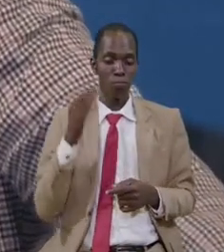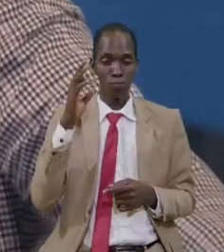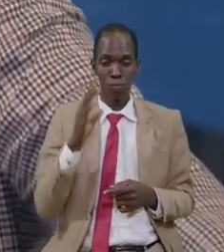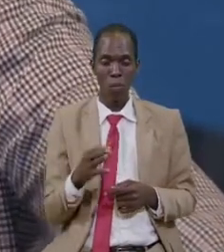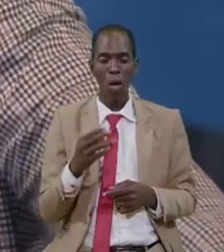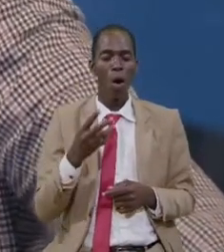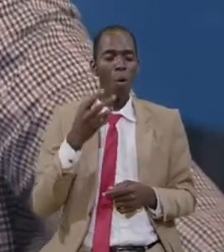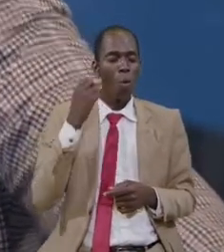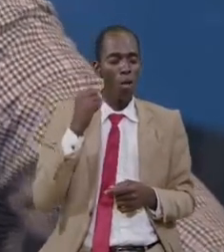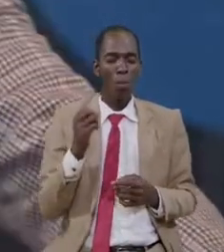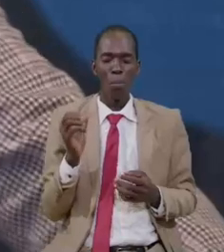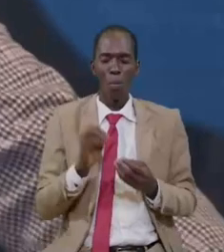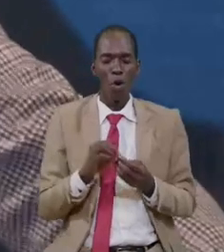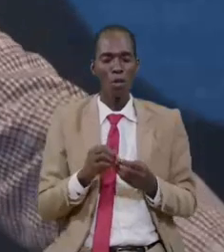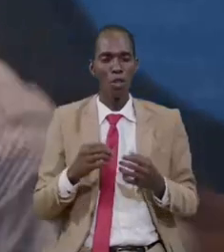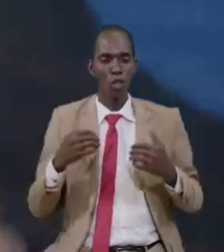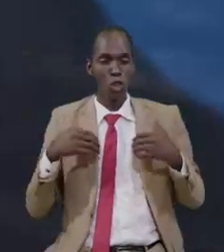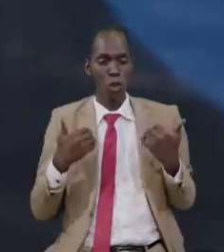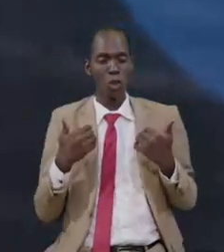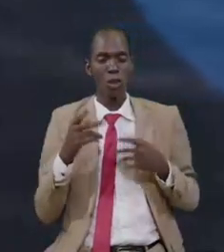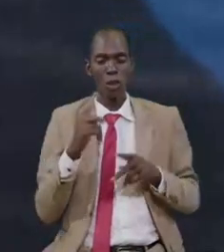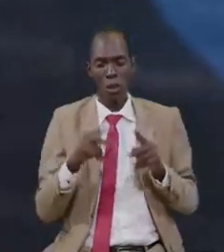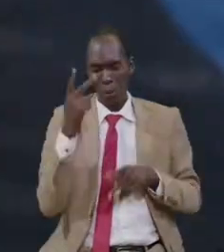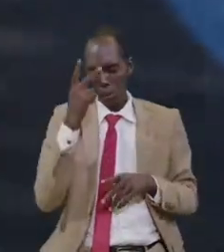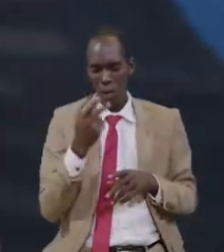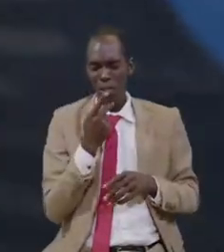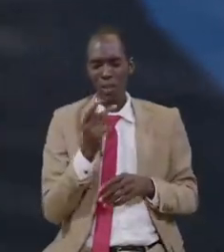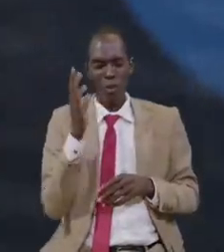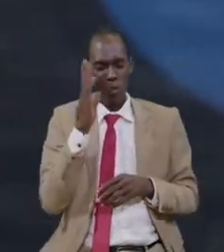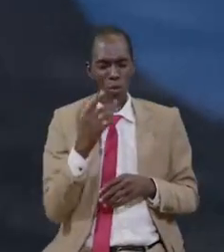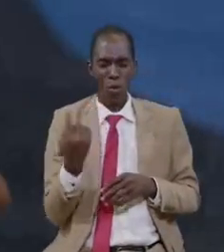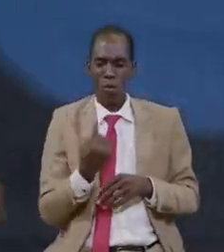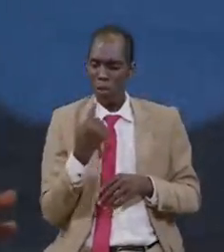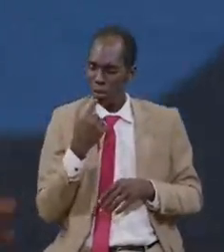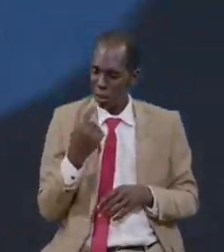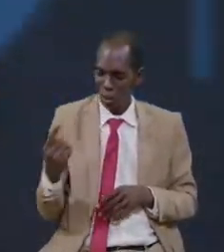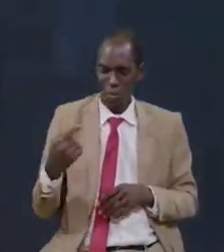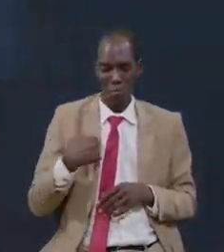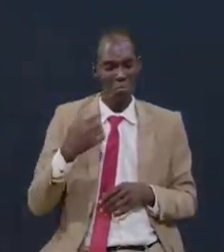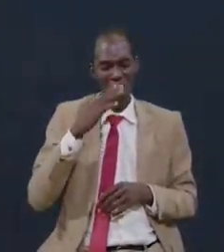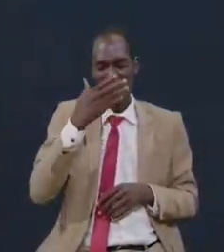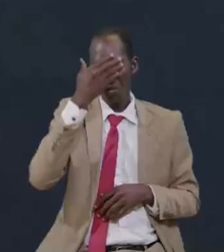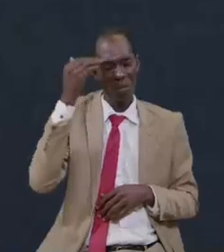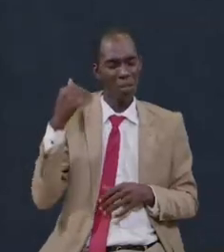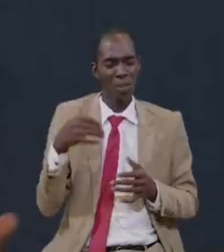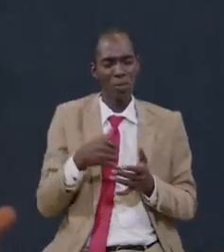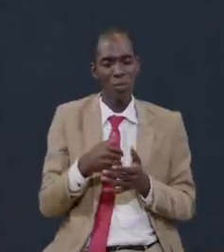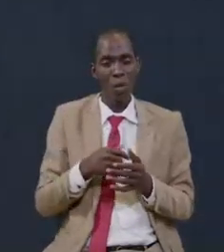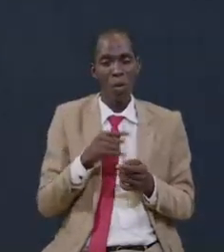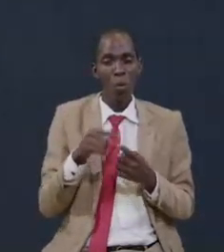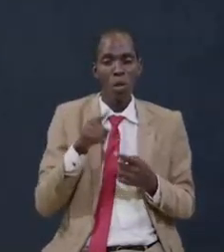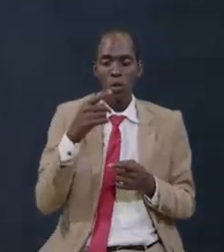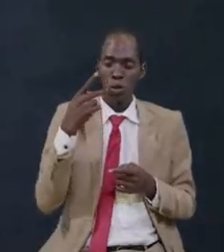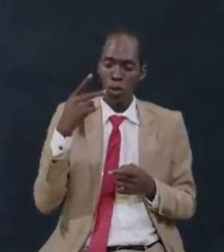mes parents avaient l'habitude de me dire, ils disaient, je n'ai jamais oublié, quand tu vois un